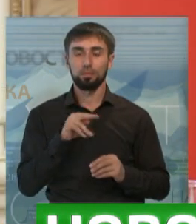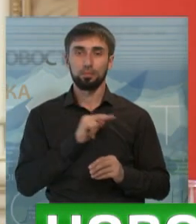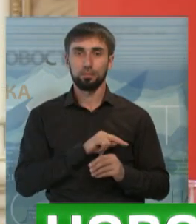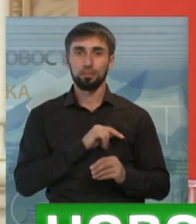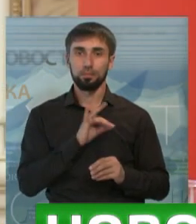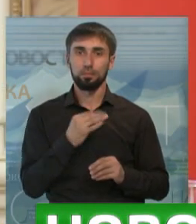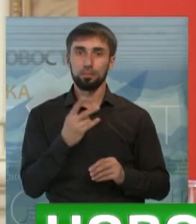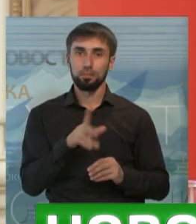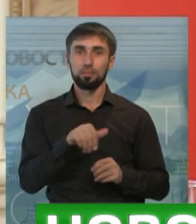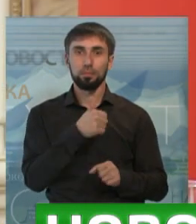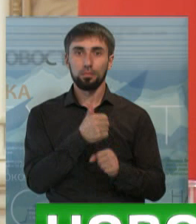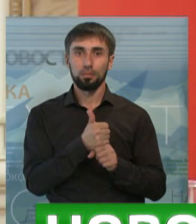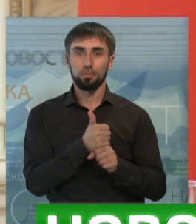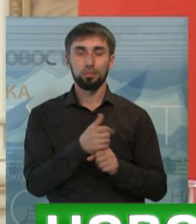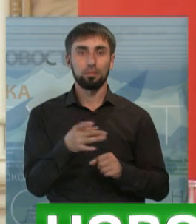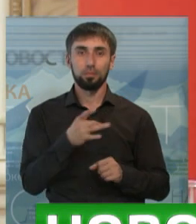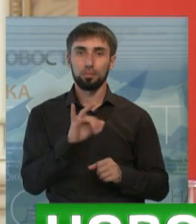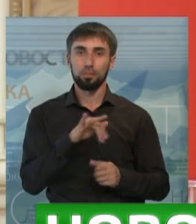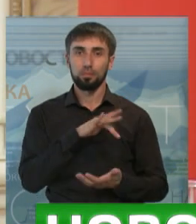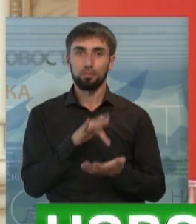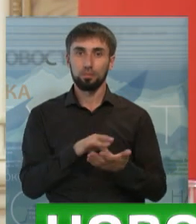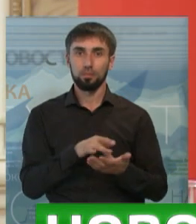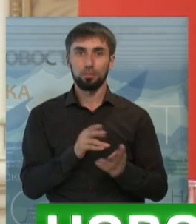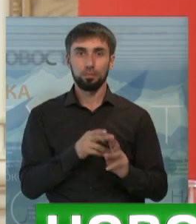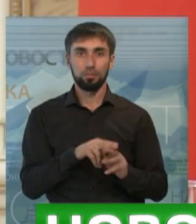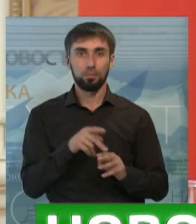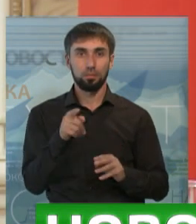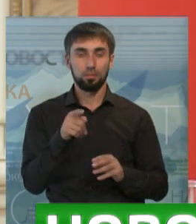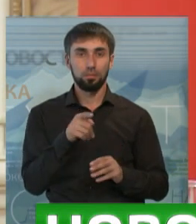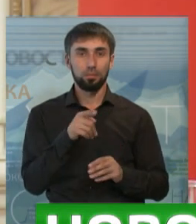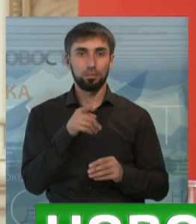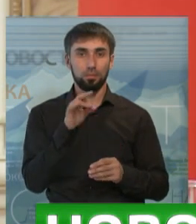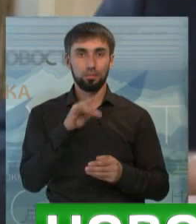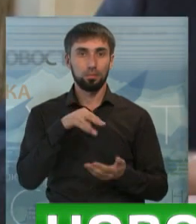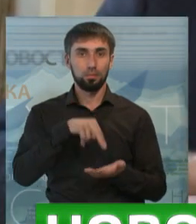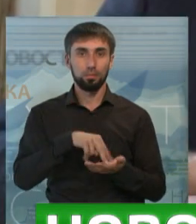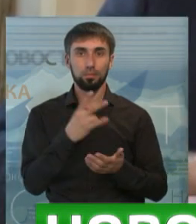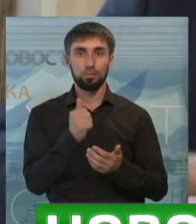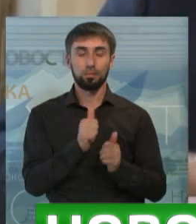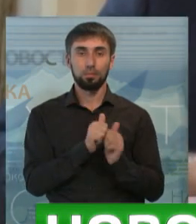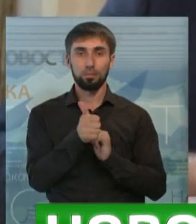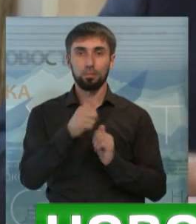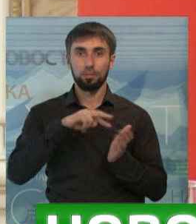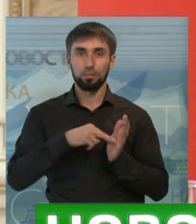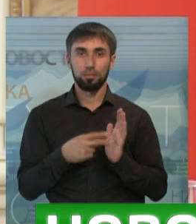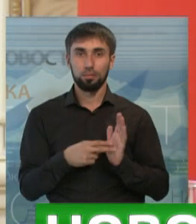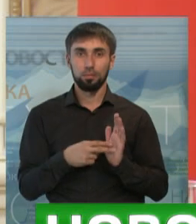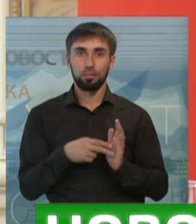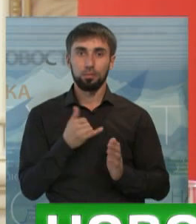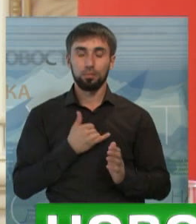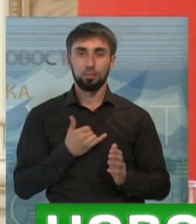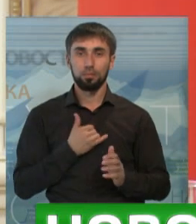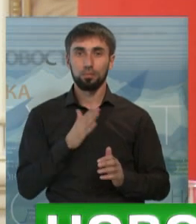должен быть глава района и города потому что облик их и они стоят на переднем плане у нас ведь и